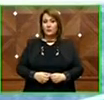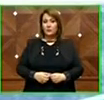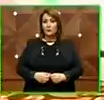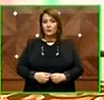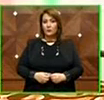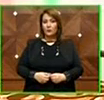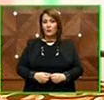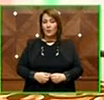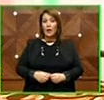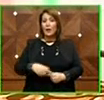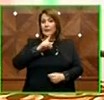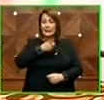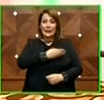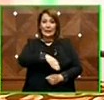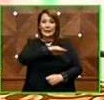13414، يؤطرها